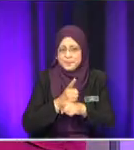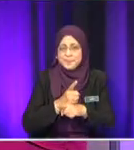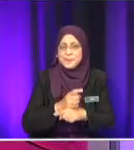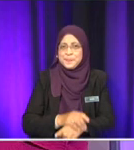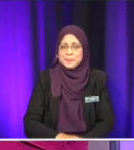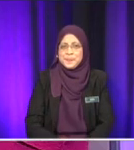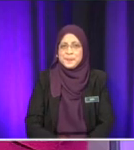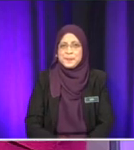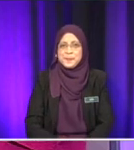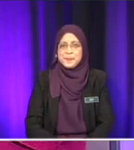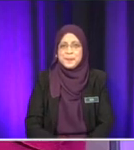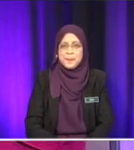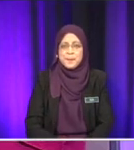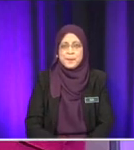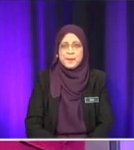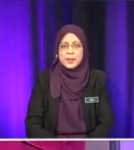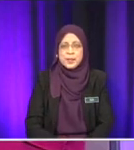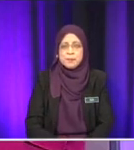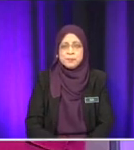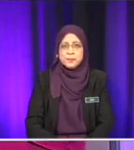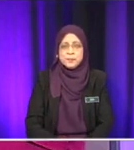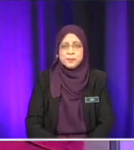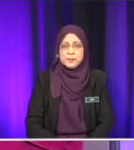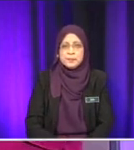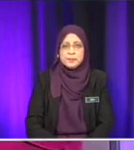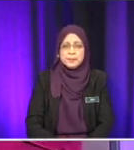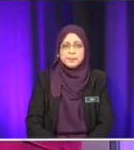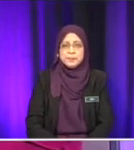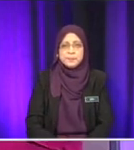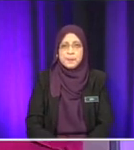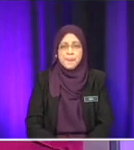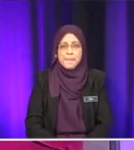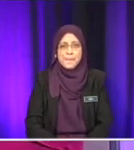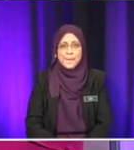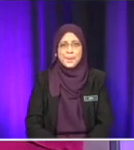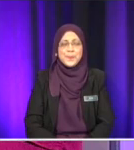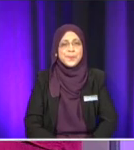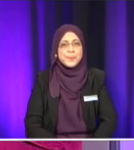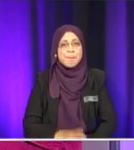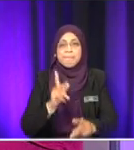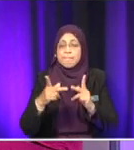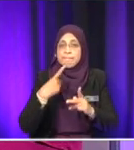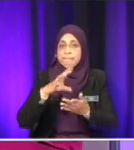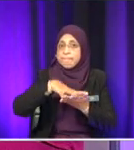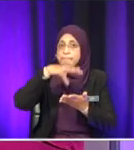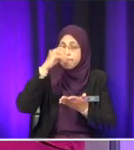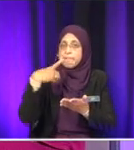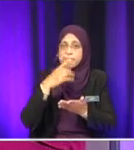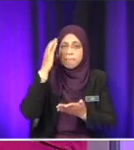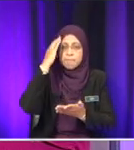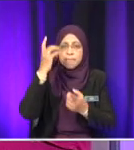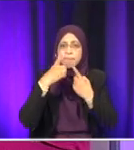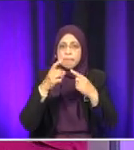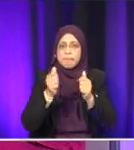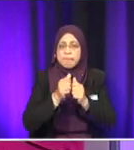itu yang sebaiknya kalau kita tadi memang kita akan dapat jawaban yang sebegitulah Oke kita